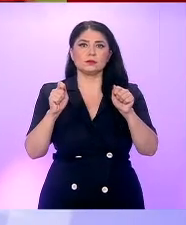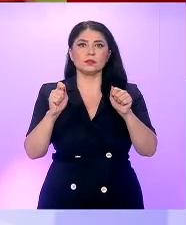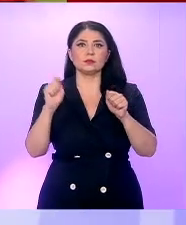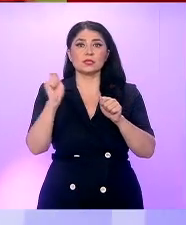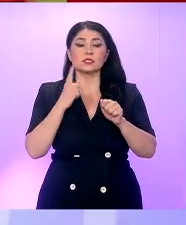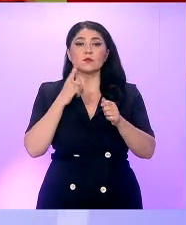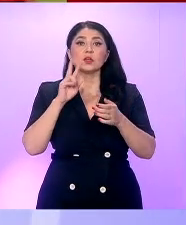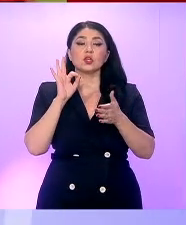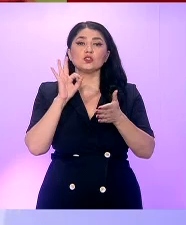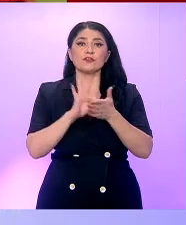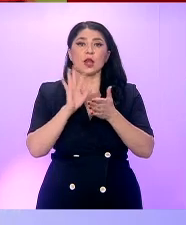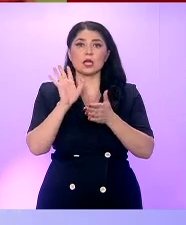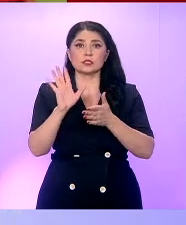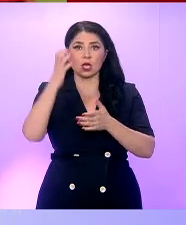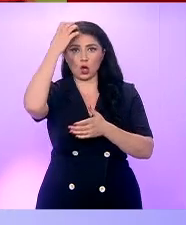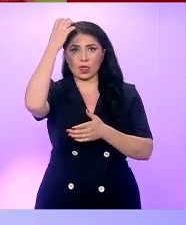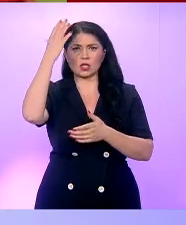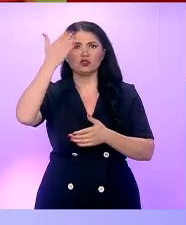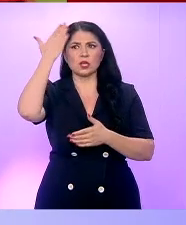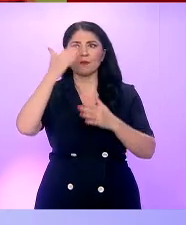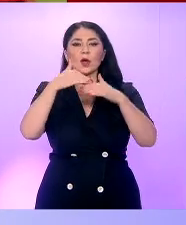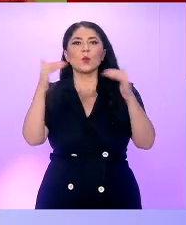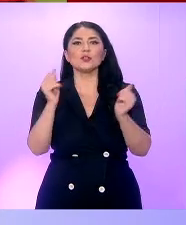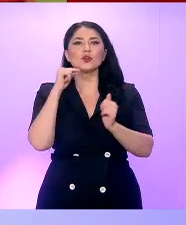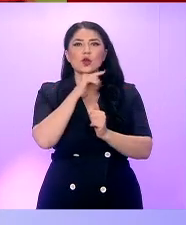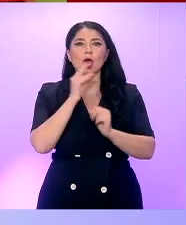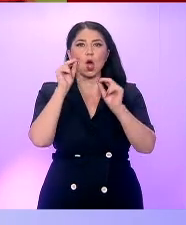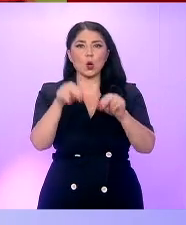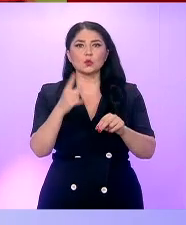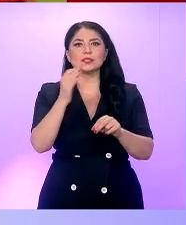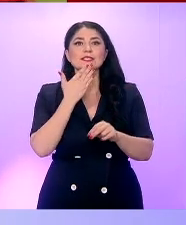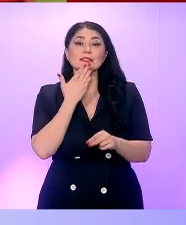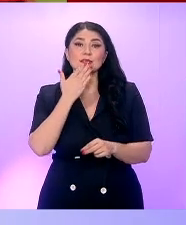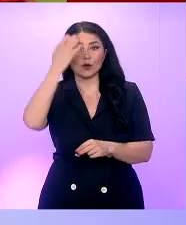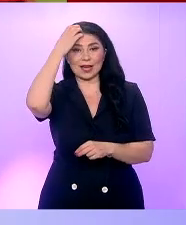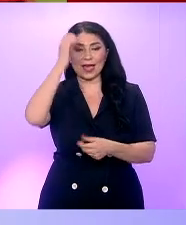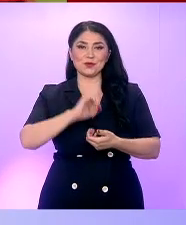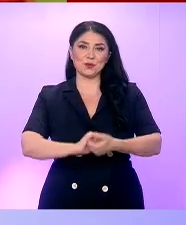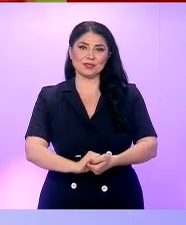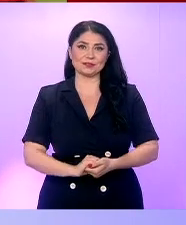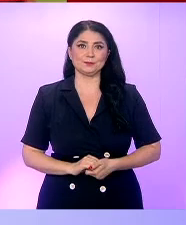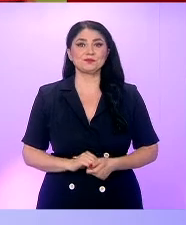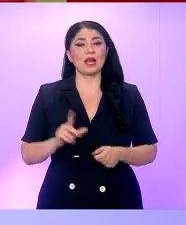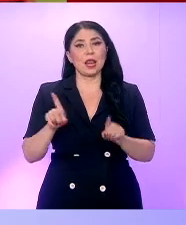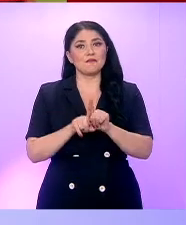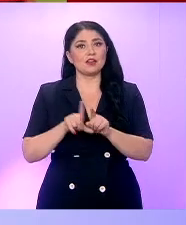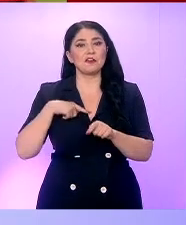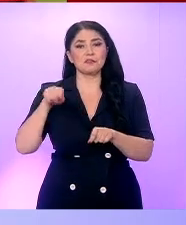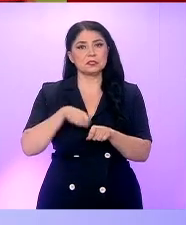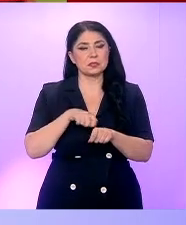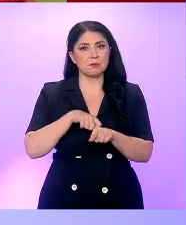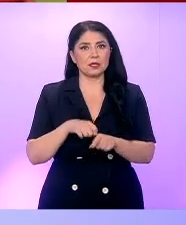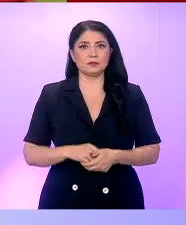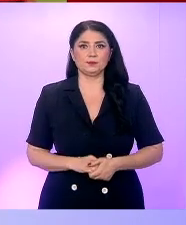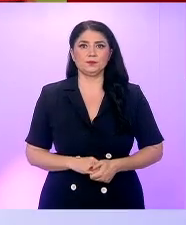cu acest cifru royal. Celebrele cutii roșii care de-a lungul timpului au devenit unul dintre simbolurile Regatului Unit, așa că și acestea se vor